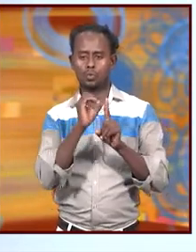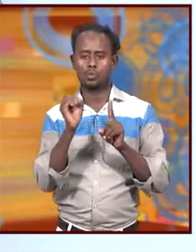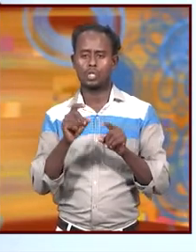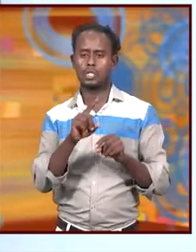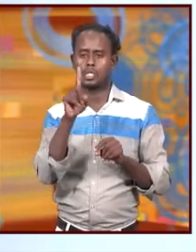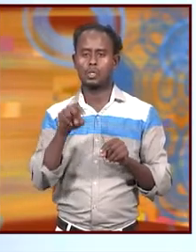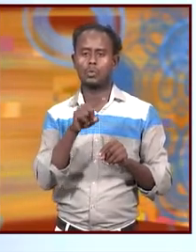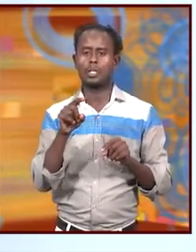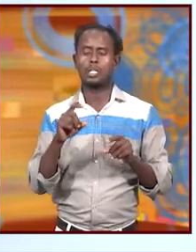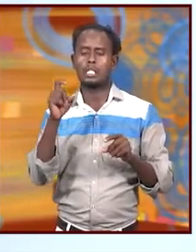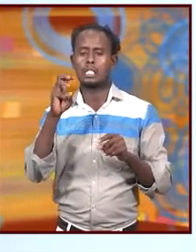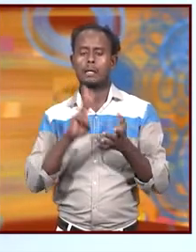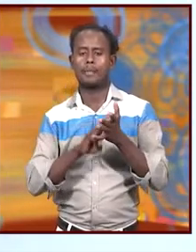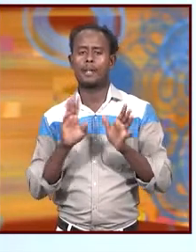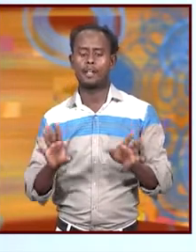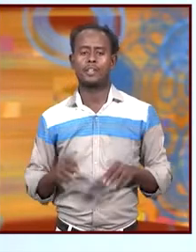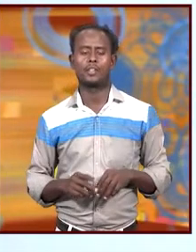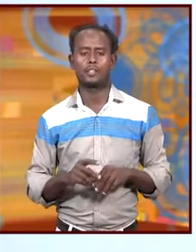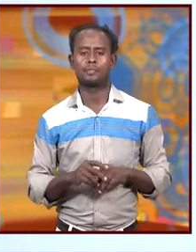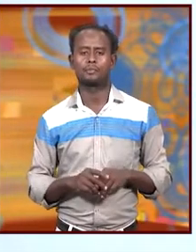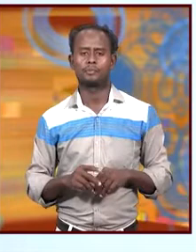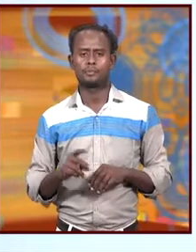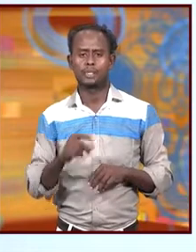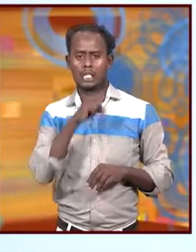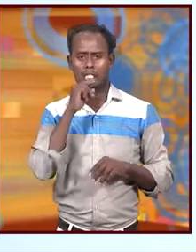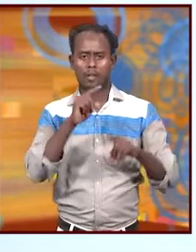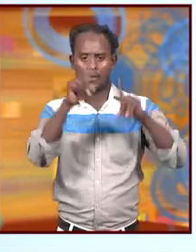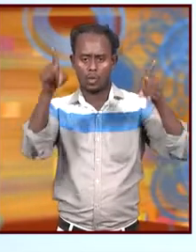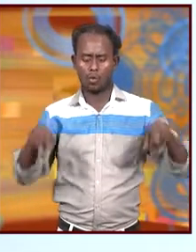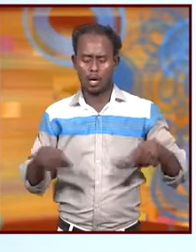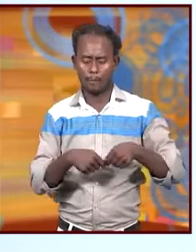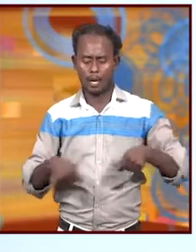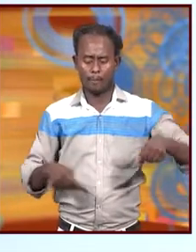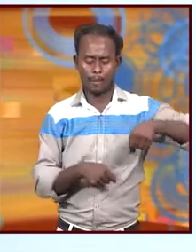100 சதுர சென்டிமீட்டர். ஆக செவ்வகத்தினுடைய பரப்பளவு